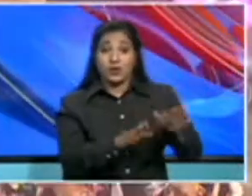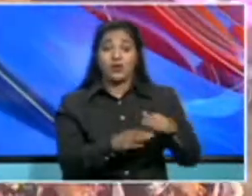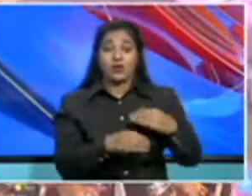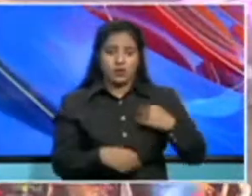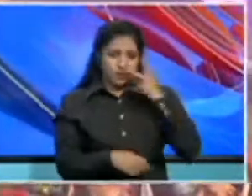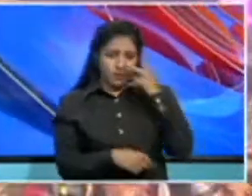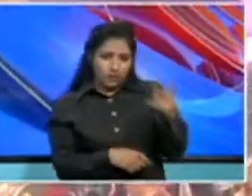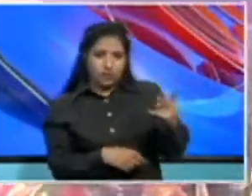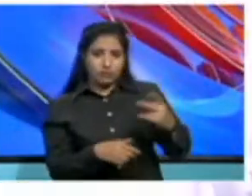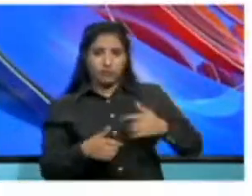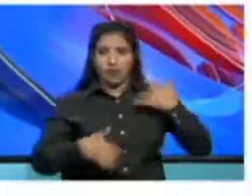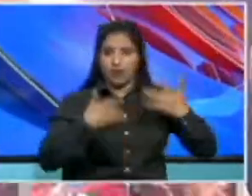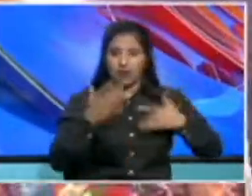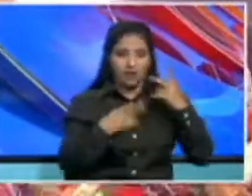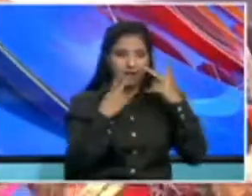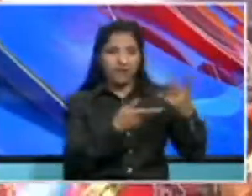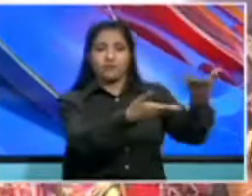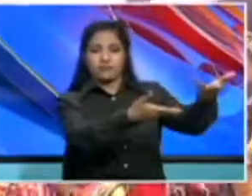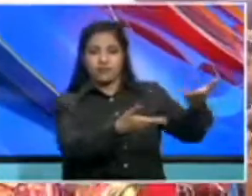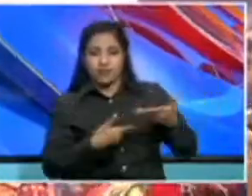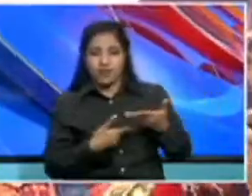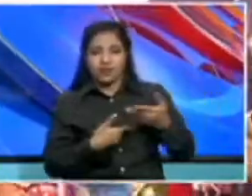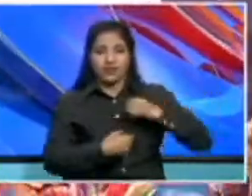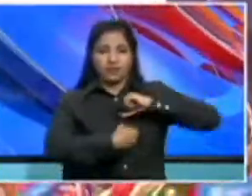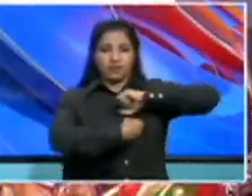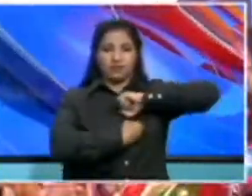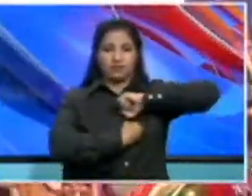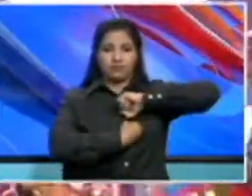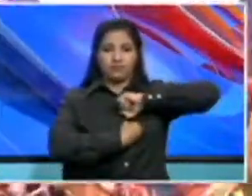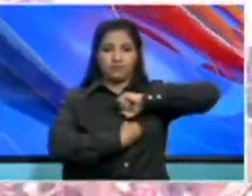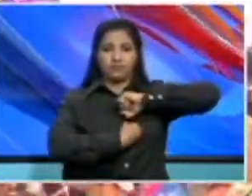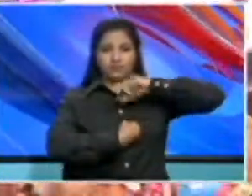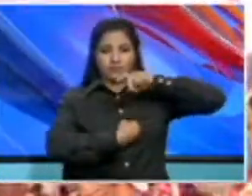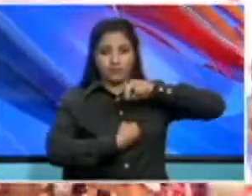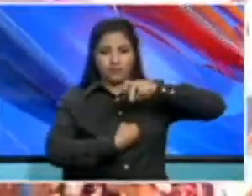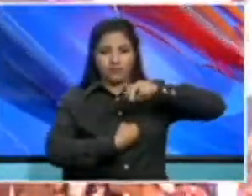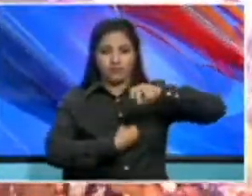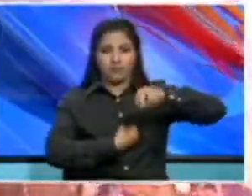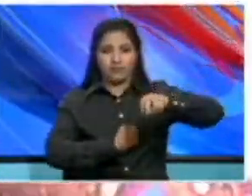आइए जोश के साथ उनका स्वागत करते हैं।